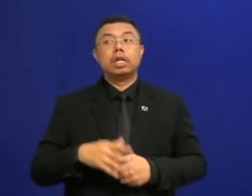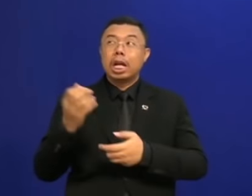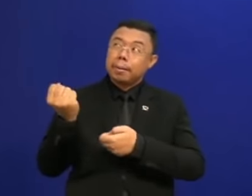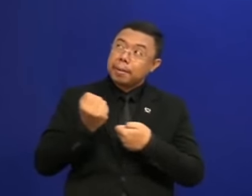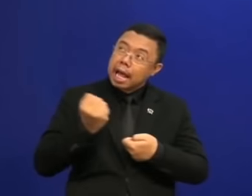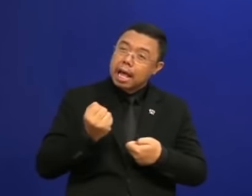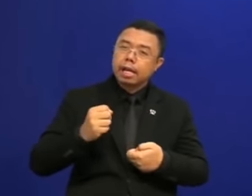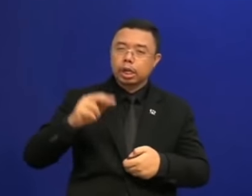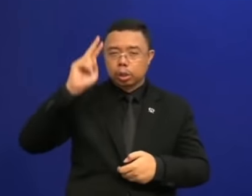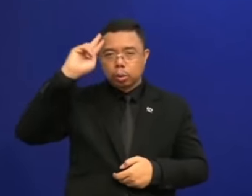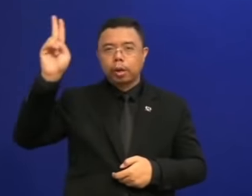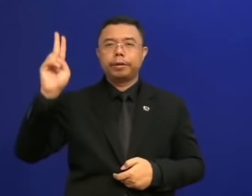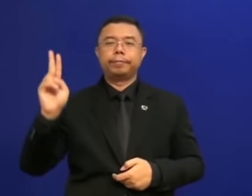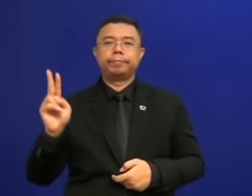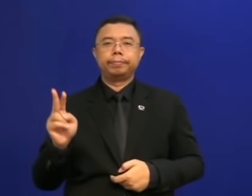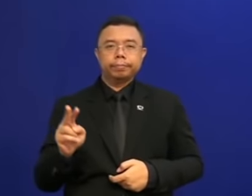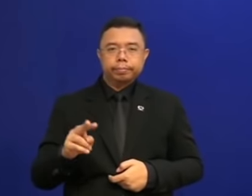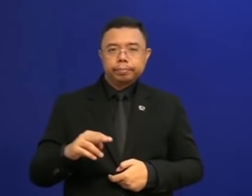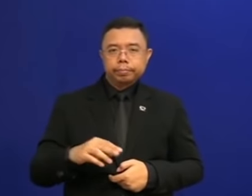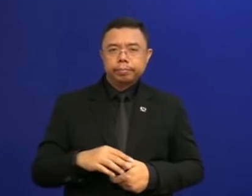Attract Tuhan.